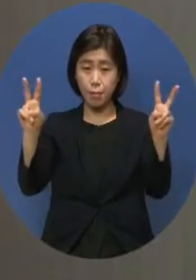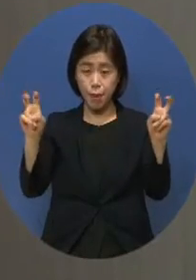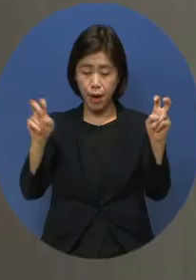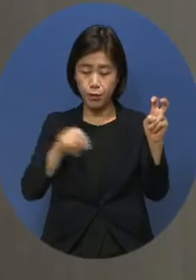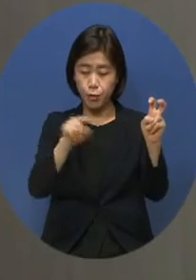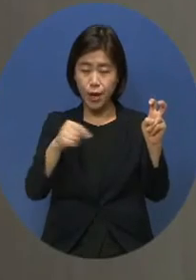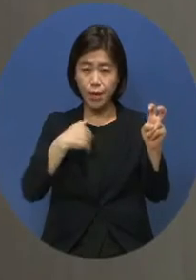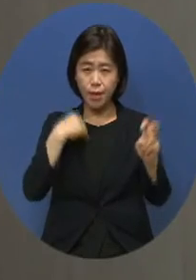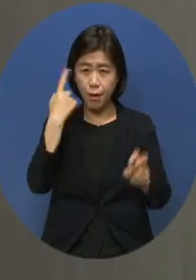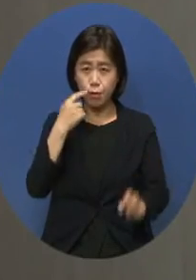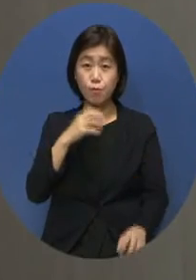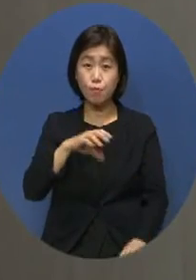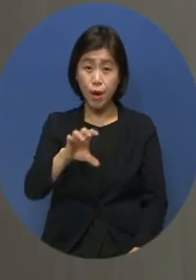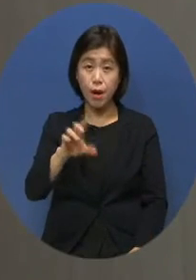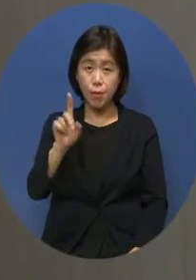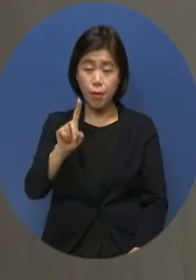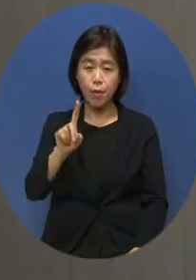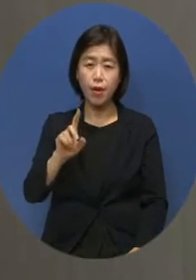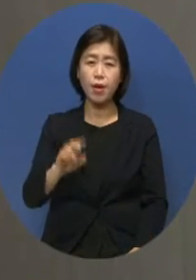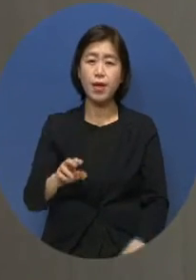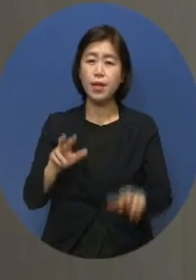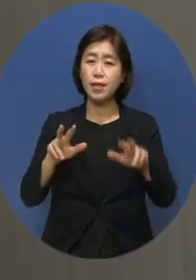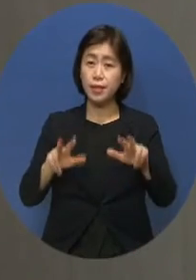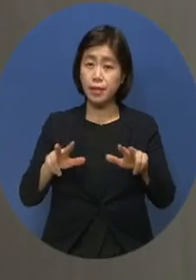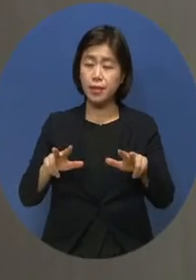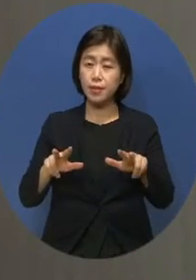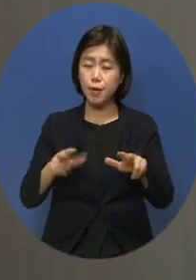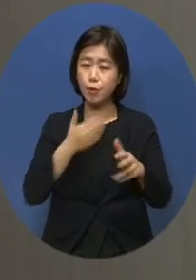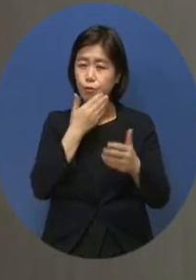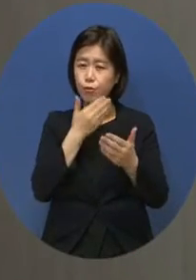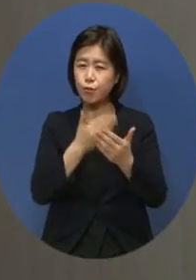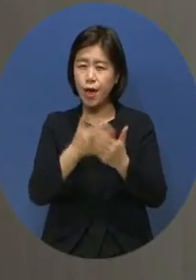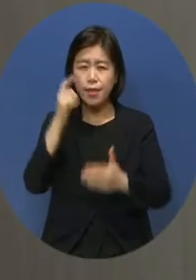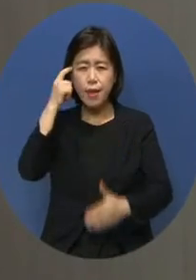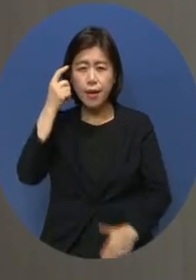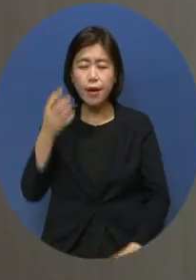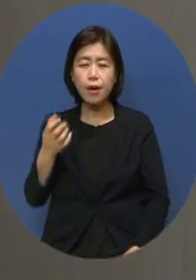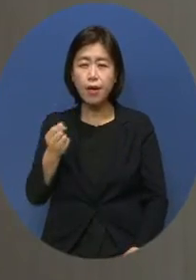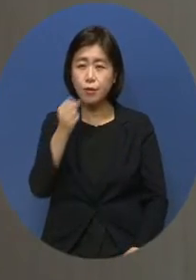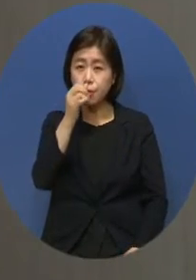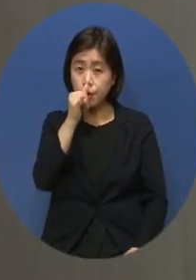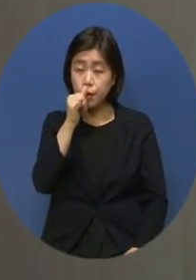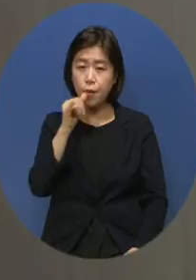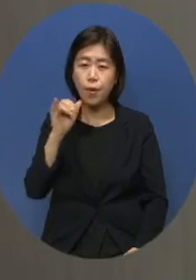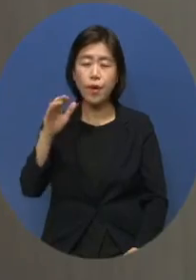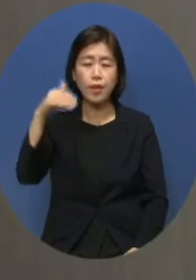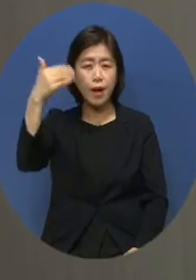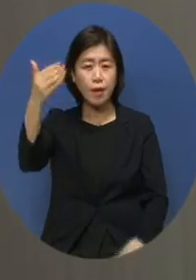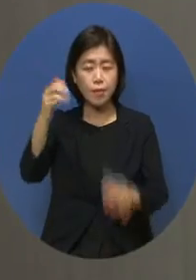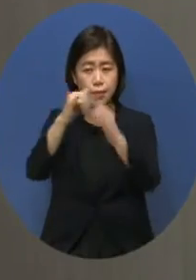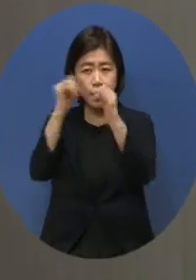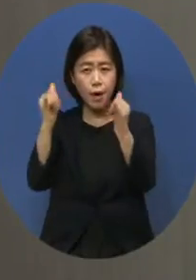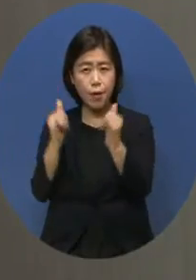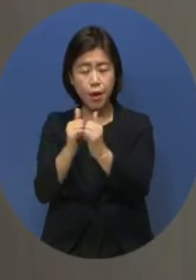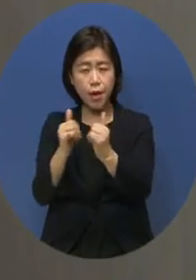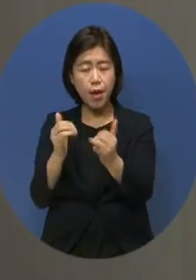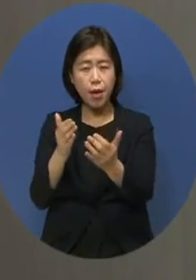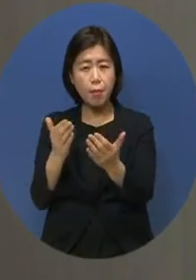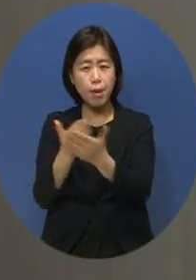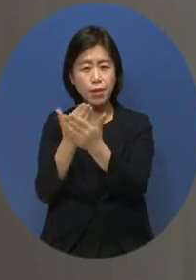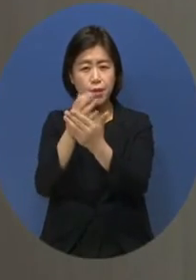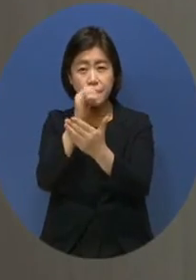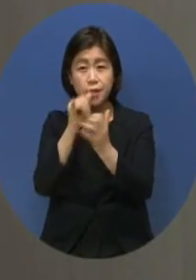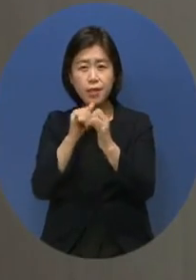가치들에 있어서 지금 중요한 키워드를 갖고 있는 사람을 선정한 거라는 생각이 들더라고요. 그렇다고 한다면 제가 뭘